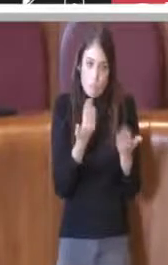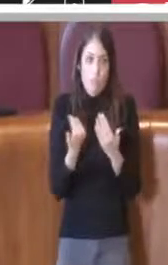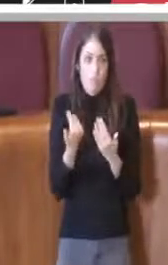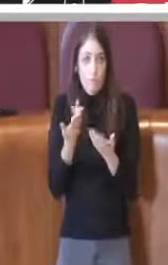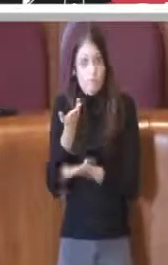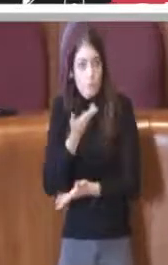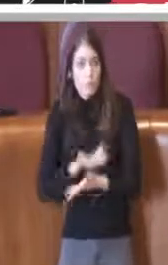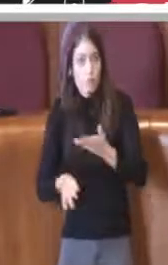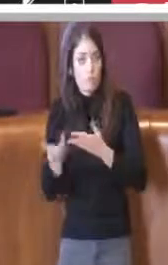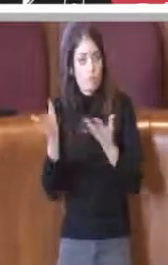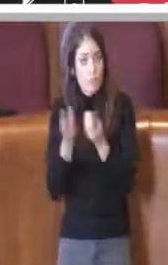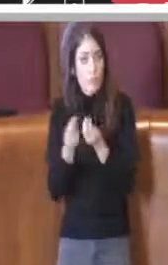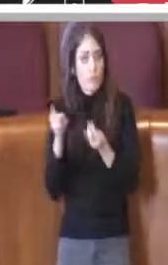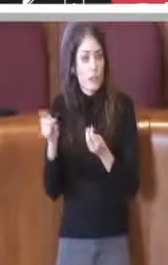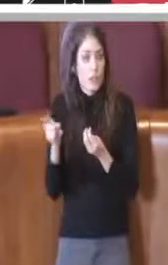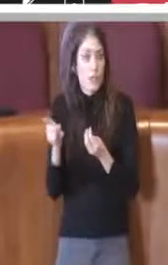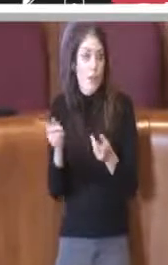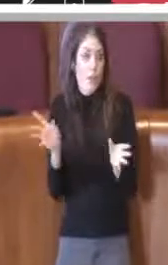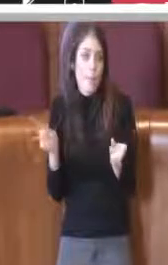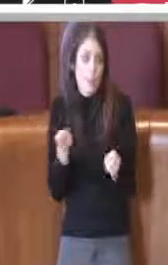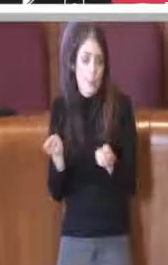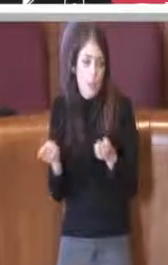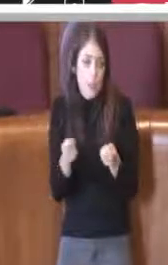amministrazione noi ci asterremo grazie presidente